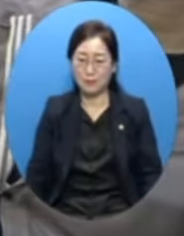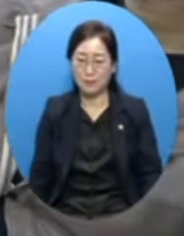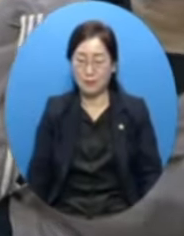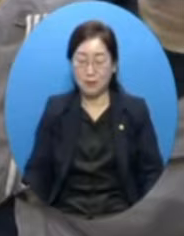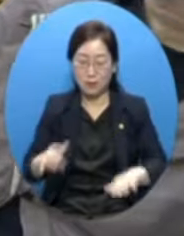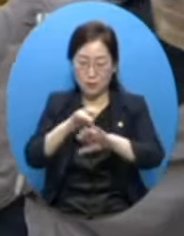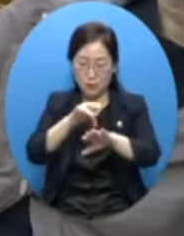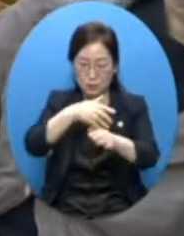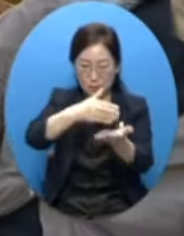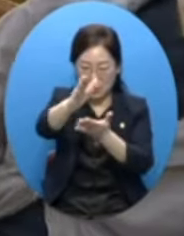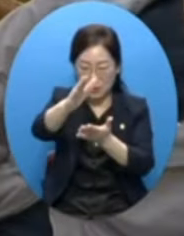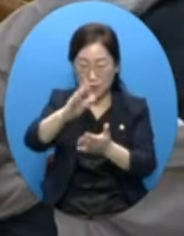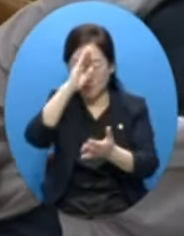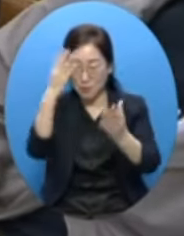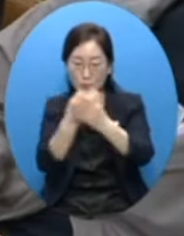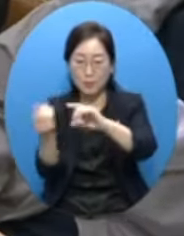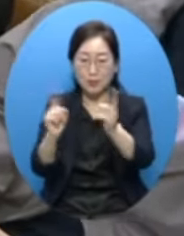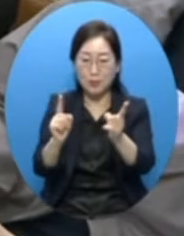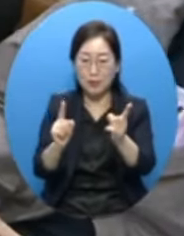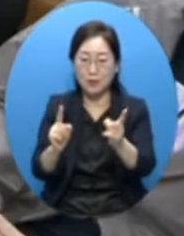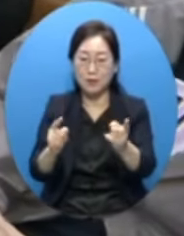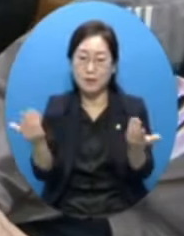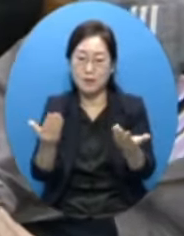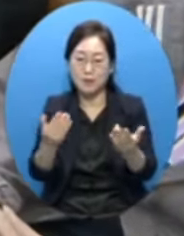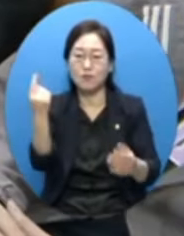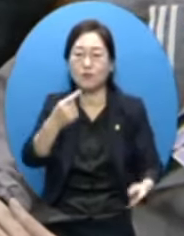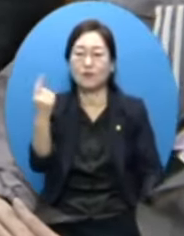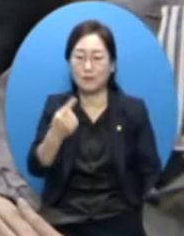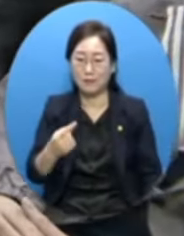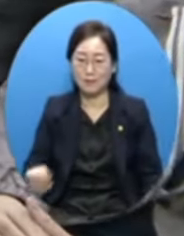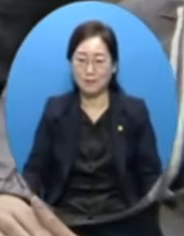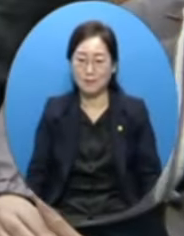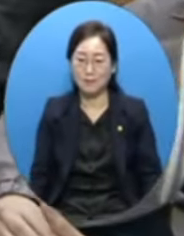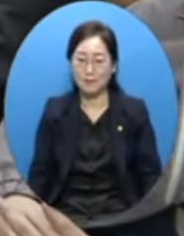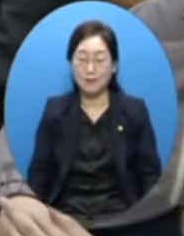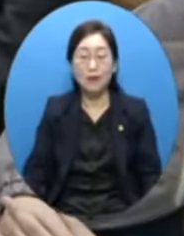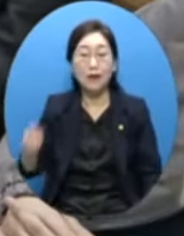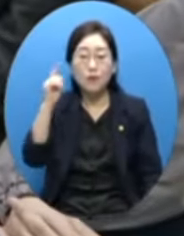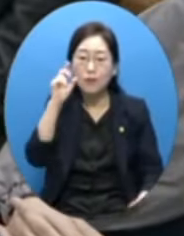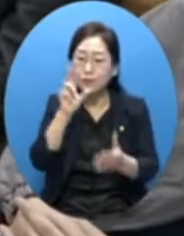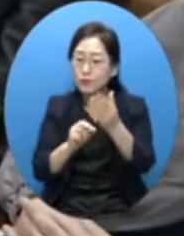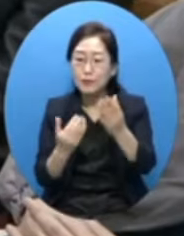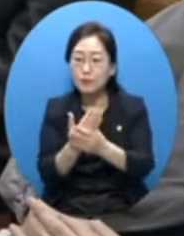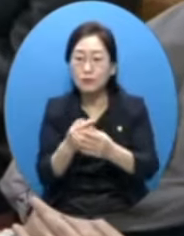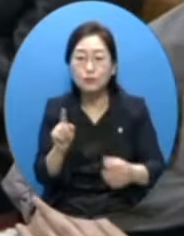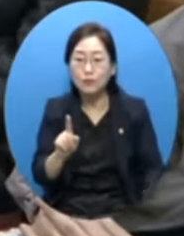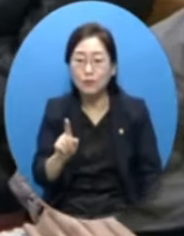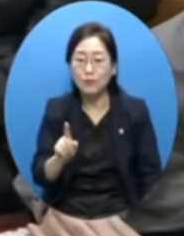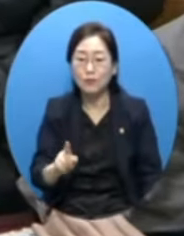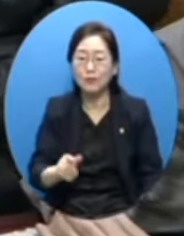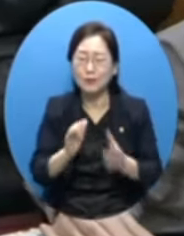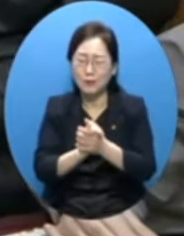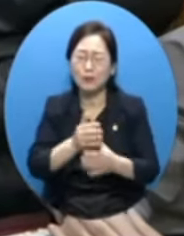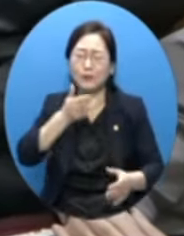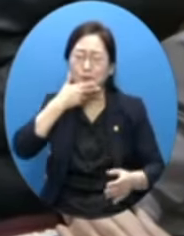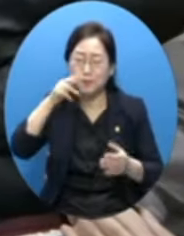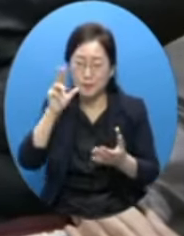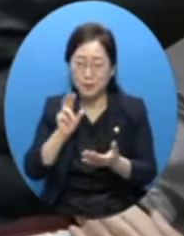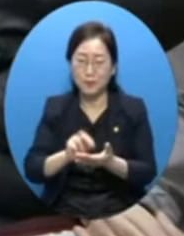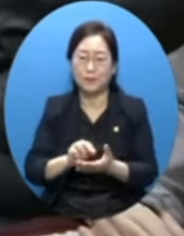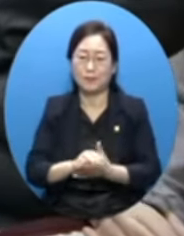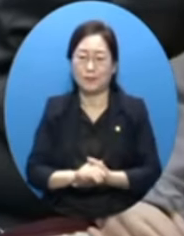귀신이 쫓겨나고 병을 고침받는 역사가 일어나게 되는 것입니다. 왜 문제가 생겨났느냐? 기도하지 않기 때문에 생겨나는